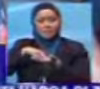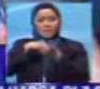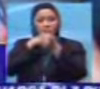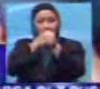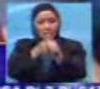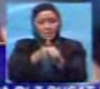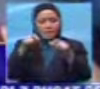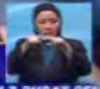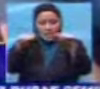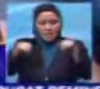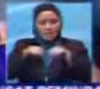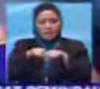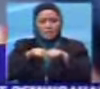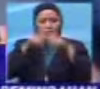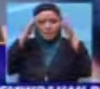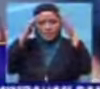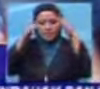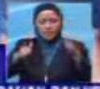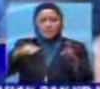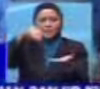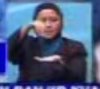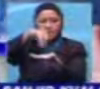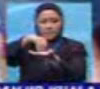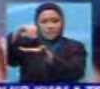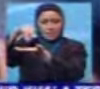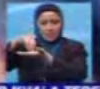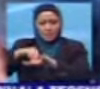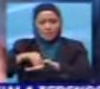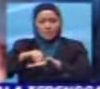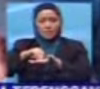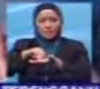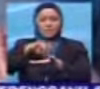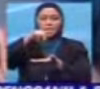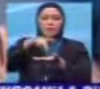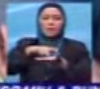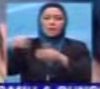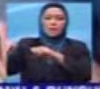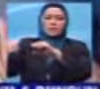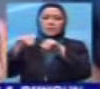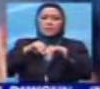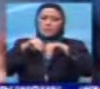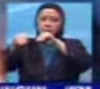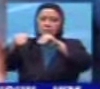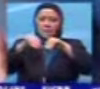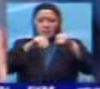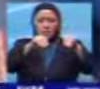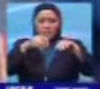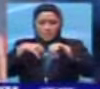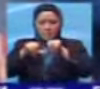mengikut tempat-tempat tumpuan di kawasan-kawasan pusat pemindahan yang masih ada lagi berbaki sekarang ini memasuki